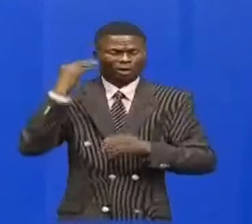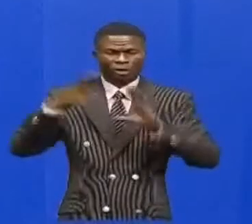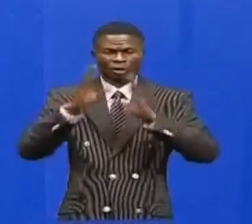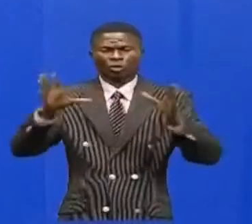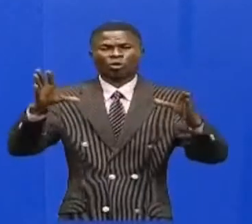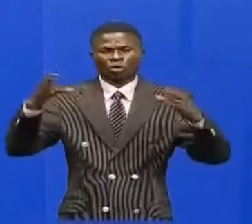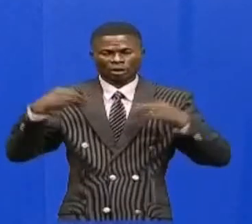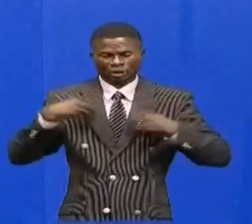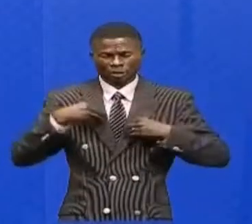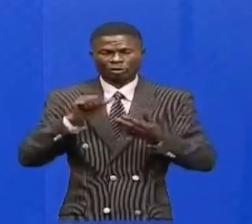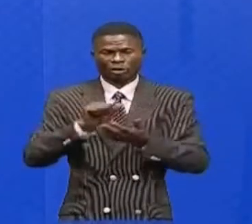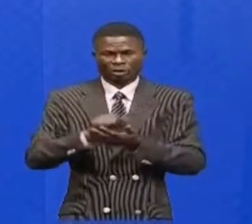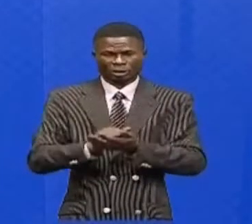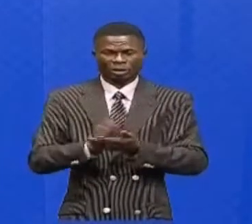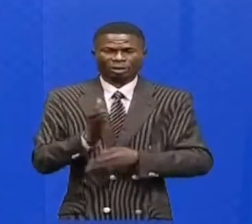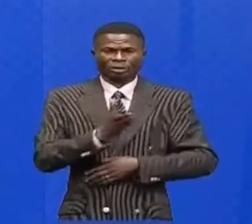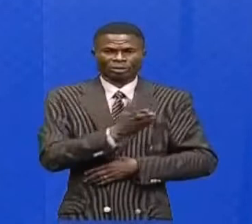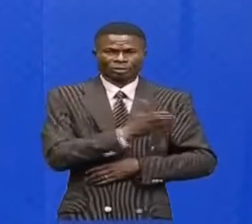rapport.